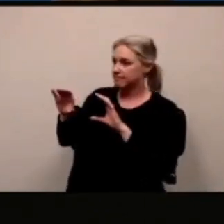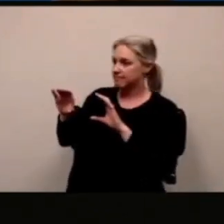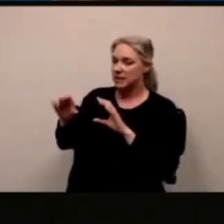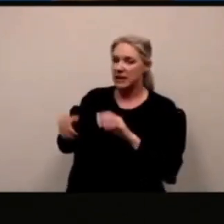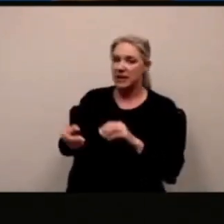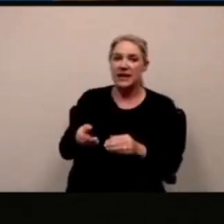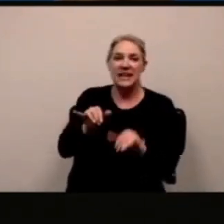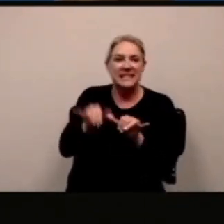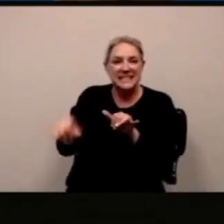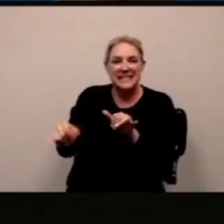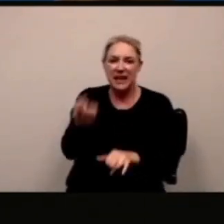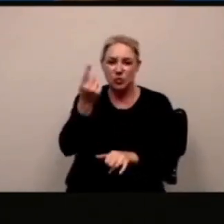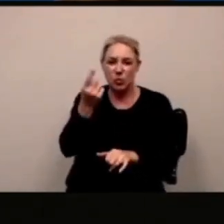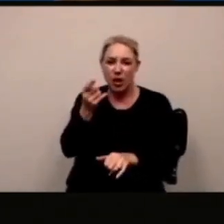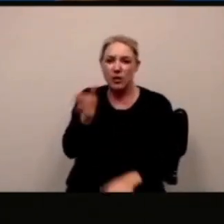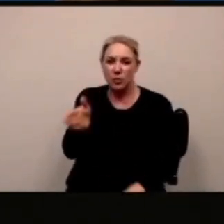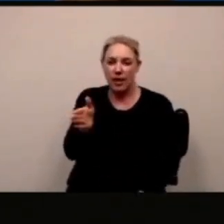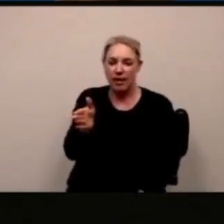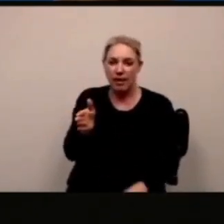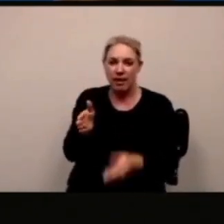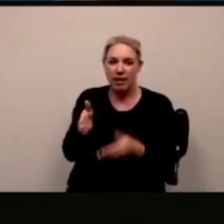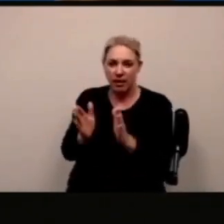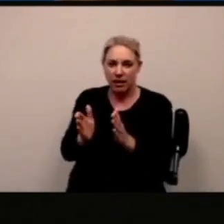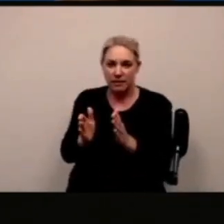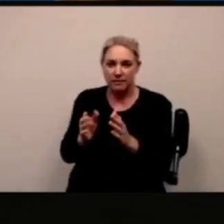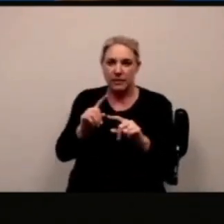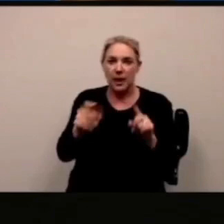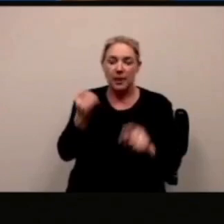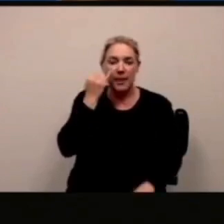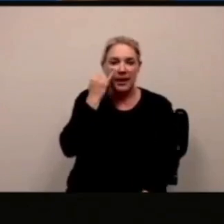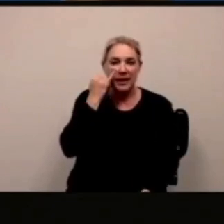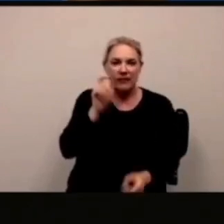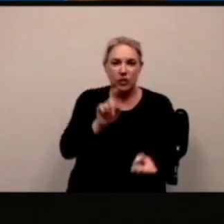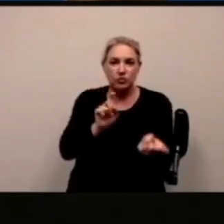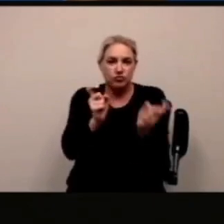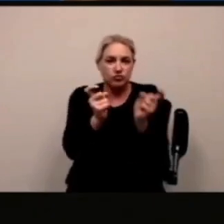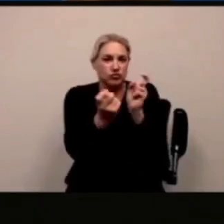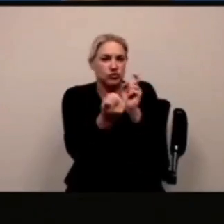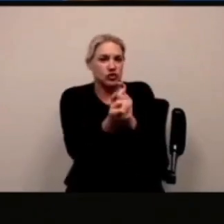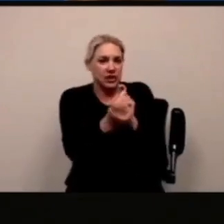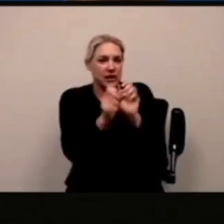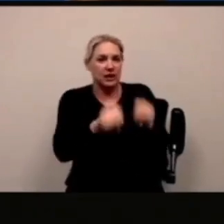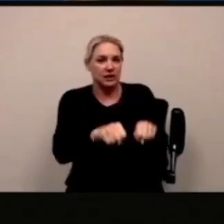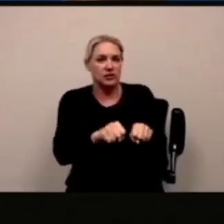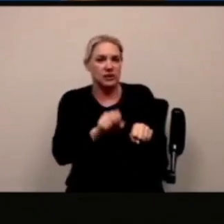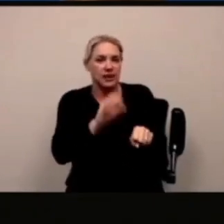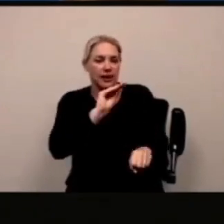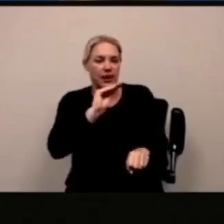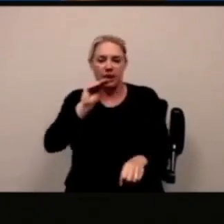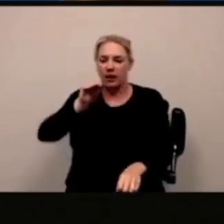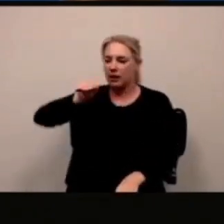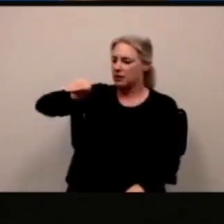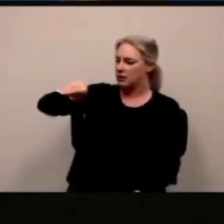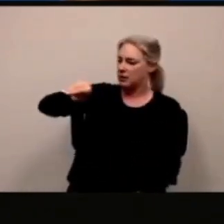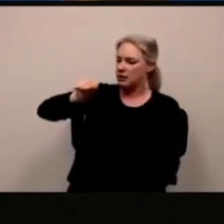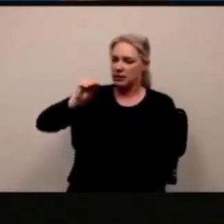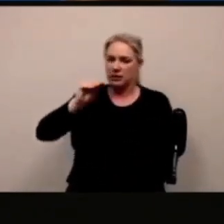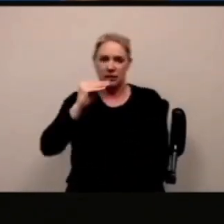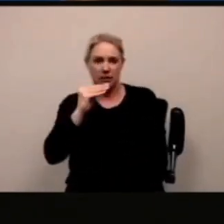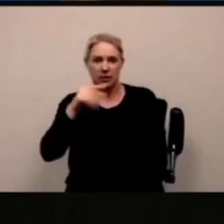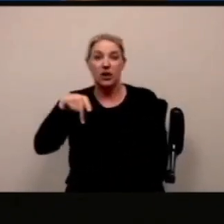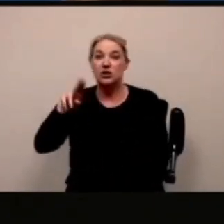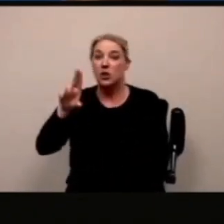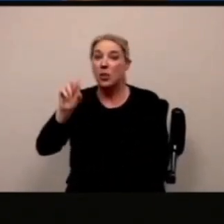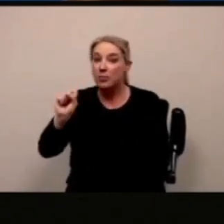スプライトが常に同じ方向にあと動くというふうなことになります標準装備としてはあと右に向いてますこれ